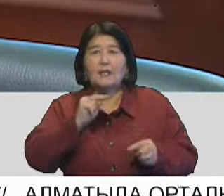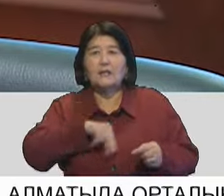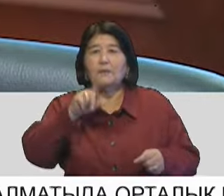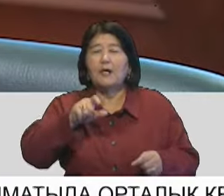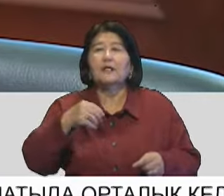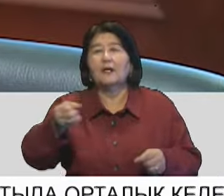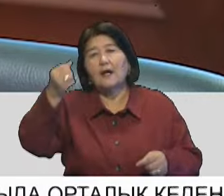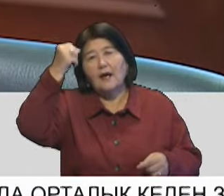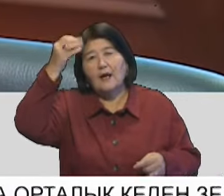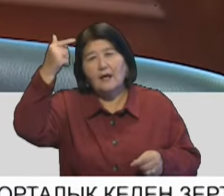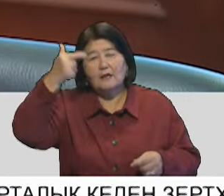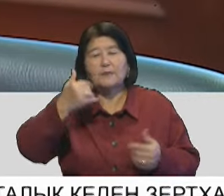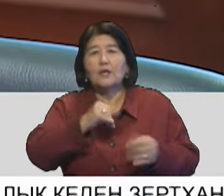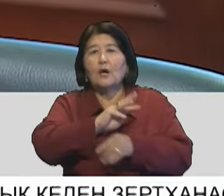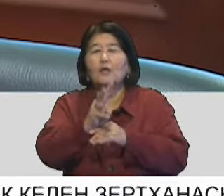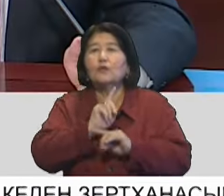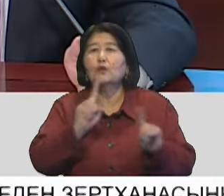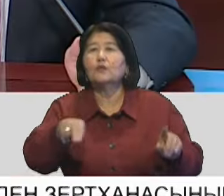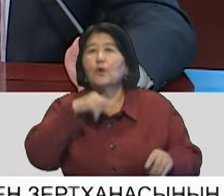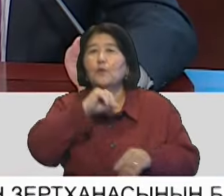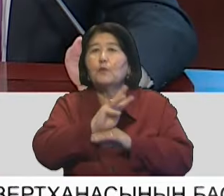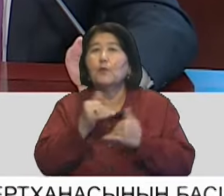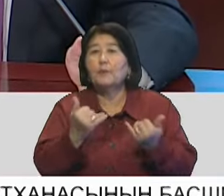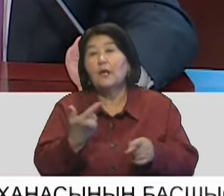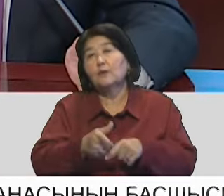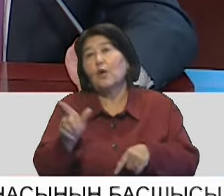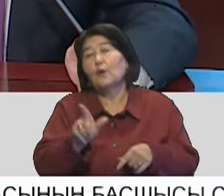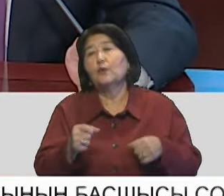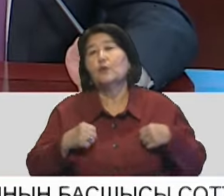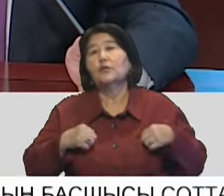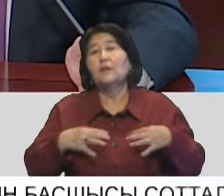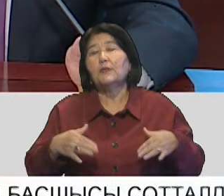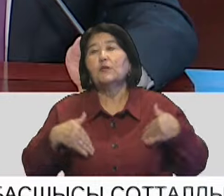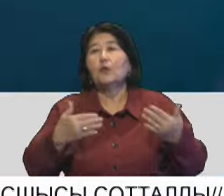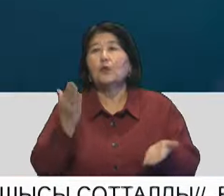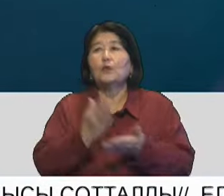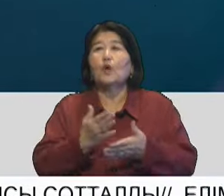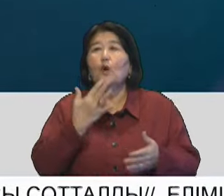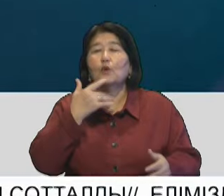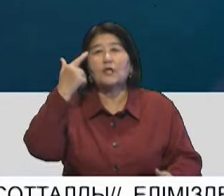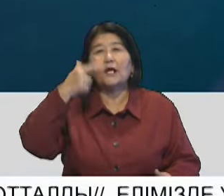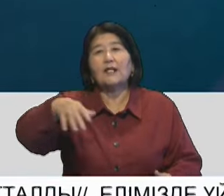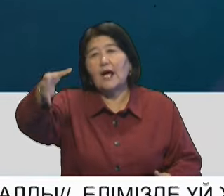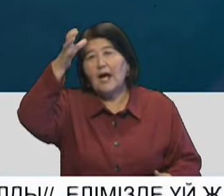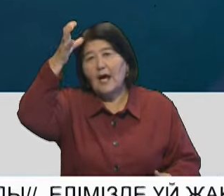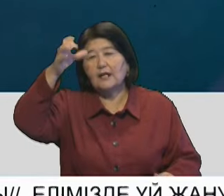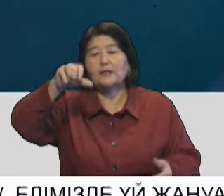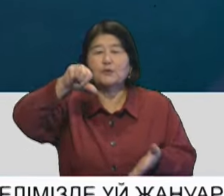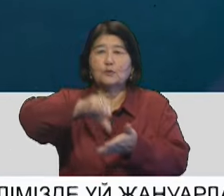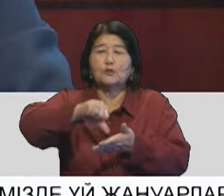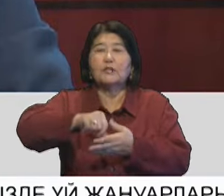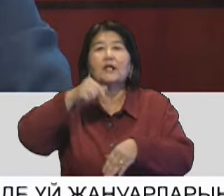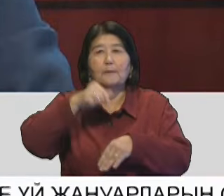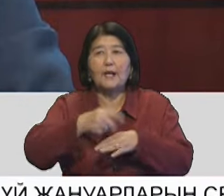зерделі ғалымдарды ұлықтауға айрықша көңіл бөлініп келеді. Мұны қос мерейтой иесін құттықтай келген Ұлттық ғылым академиясының өкілдері де